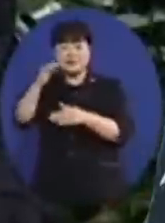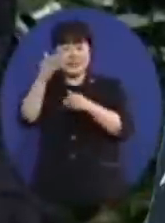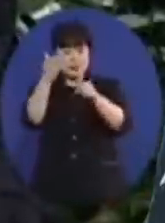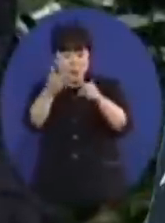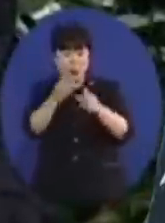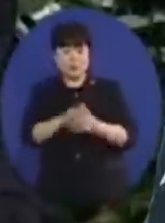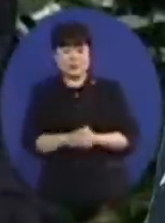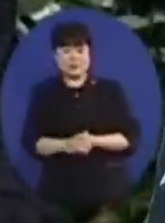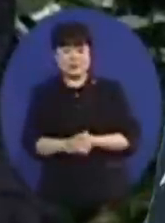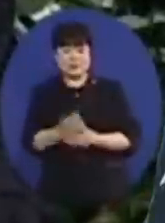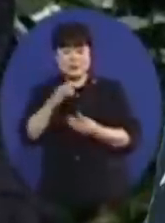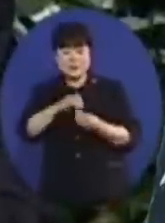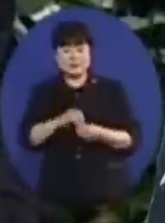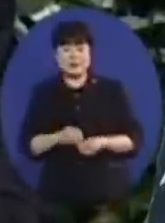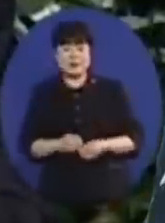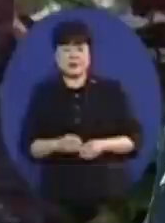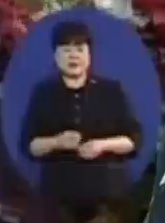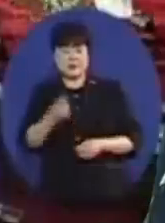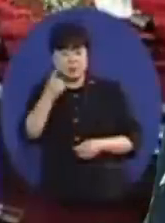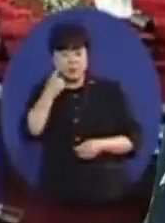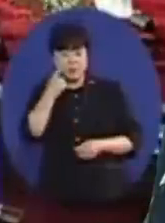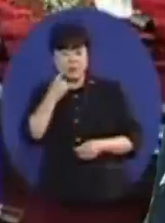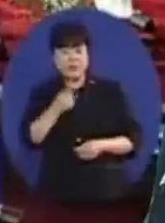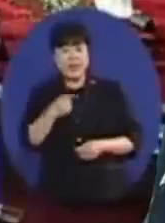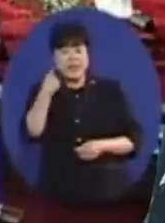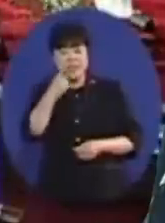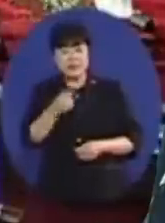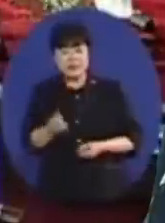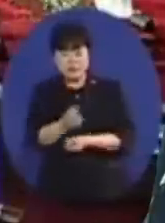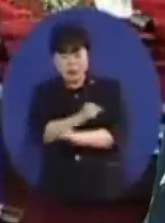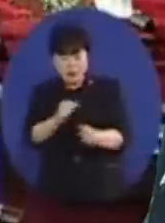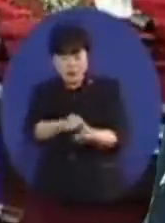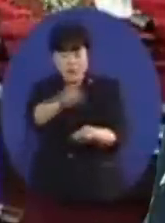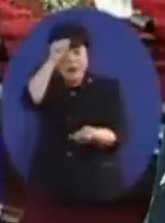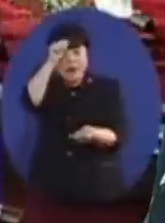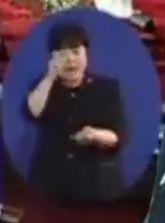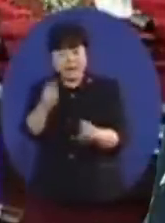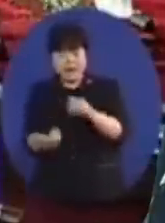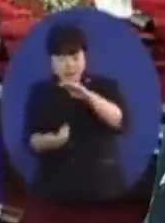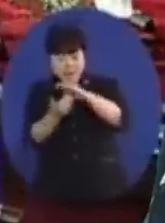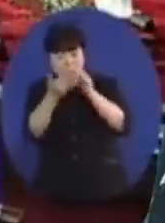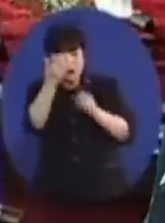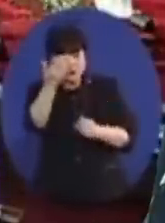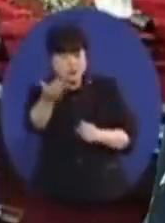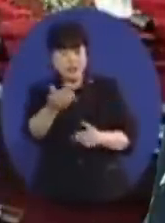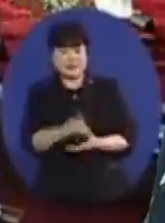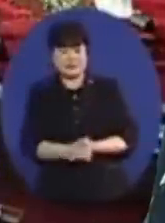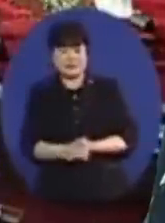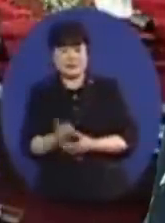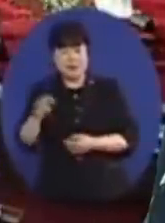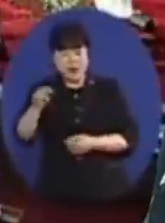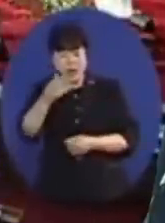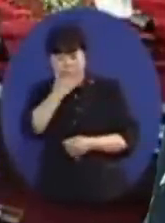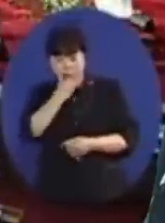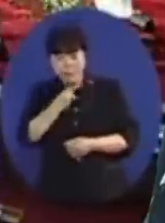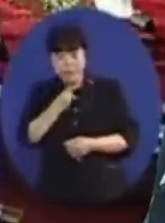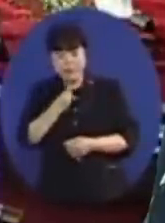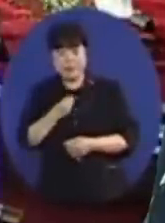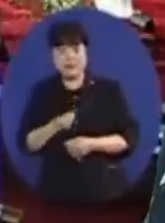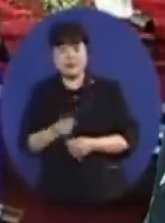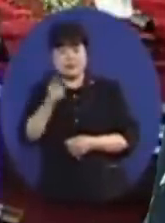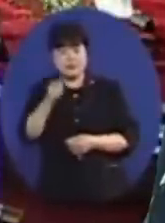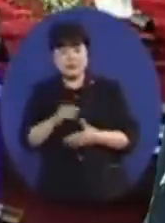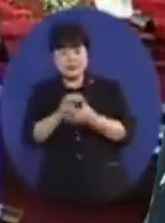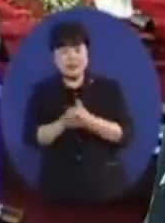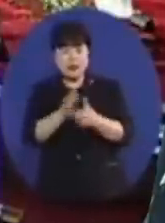하는 시편 81편 10절에 내 입을 넓게 열라 내가 채워야 마가복음 11장 24절에